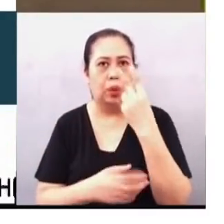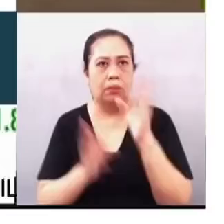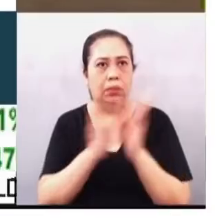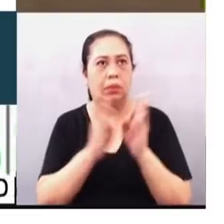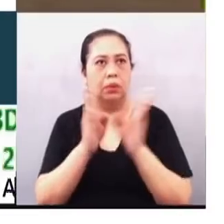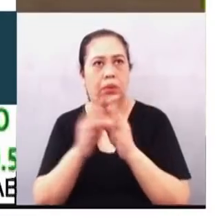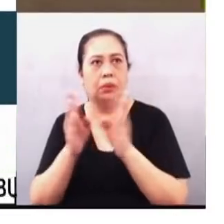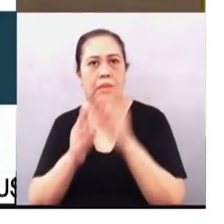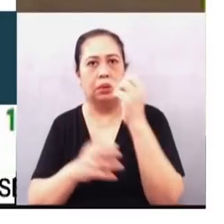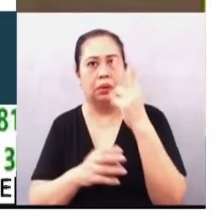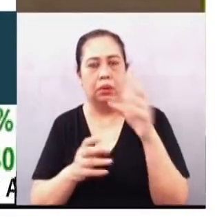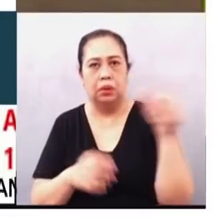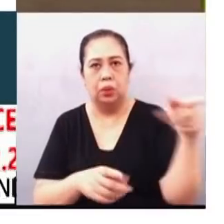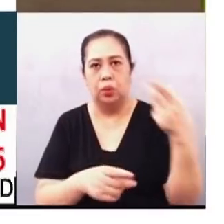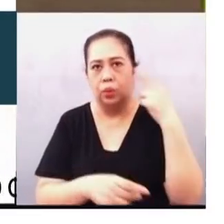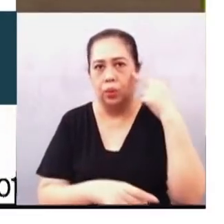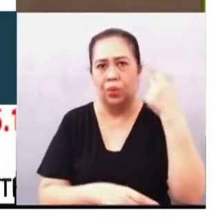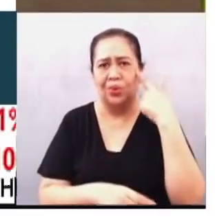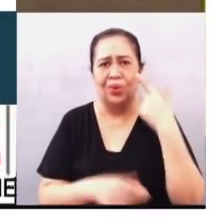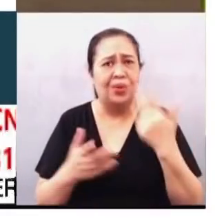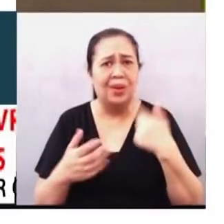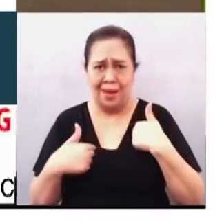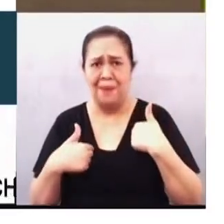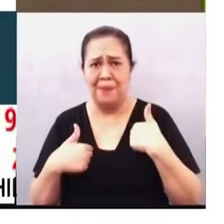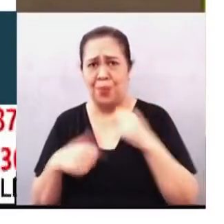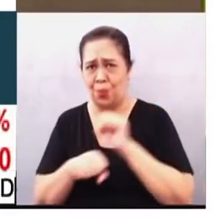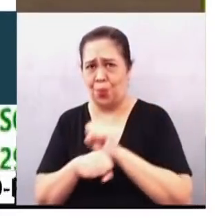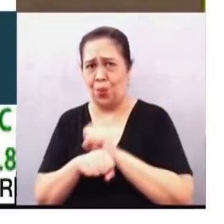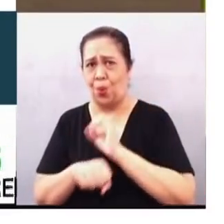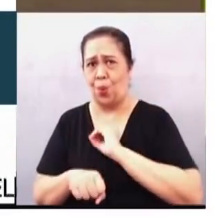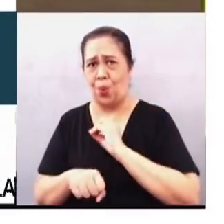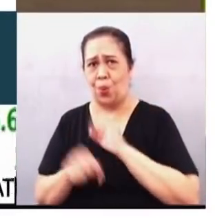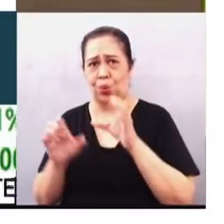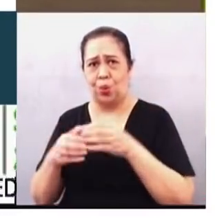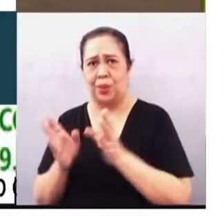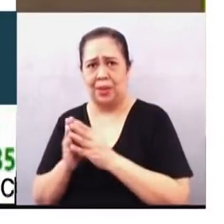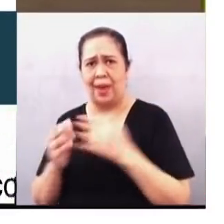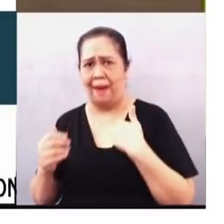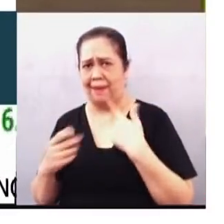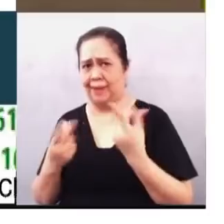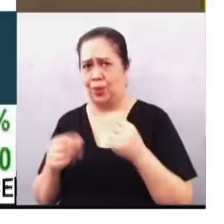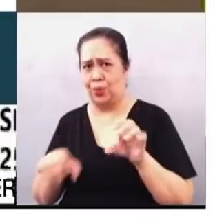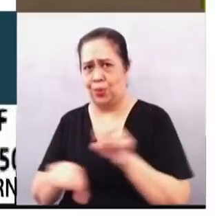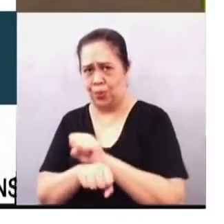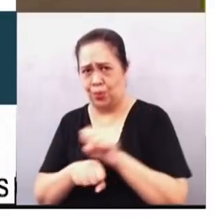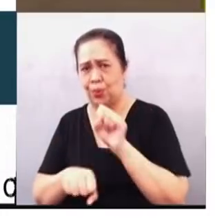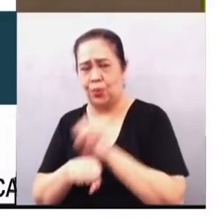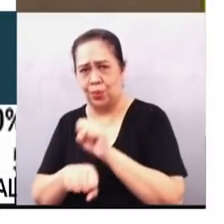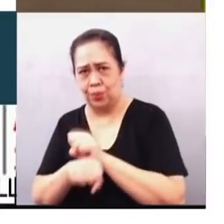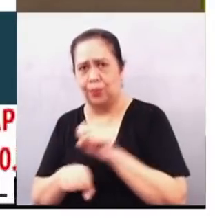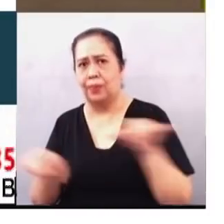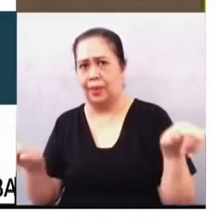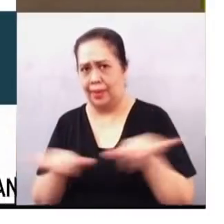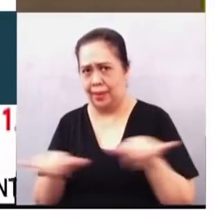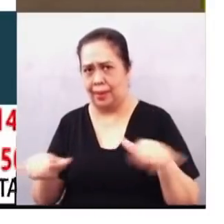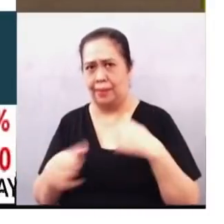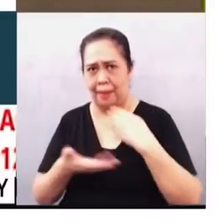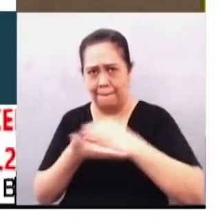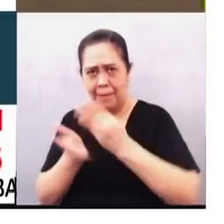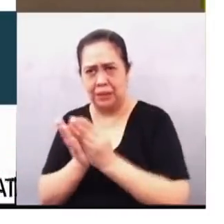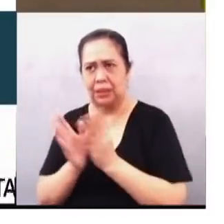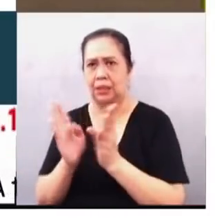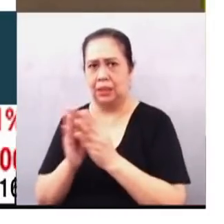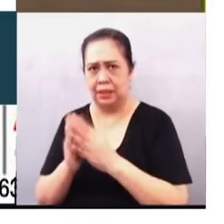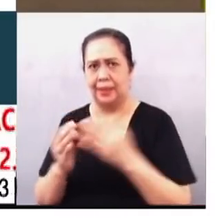ni Senator Gordon dahil meron din ako sariling committee hearings na ginagawa. Meron din akong budget hearings na ginagawa